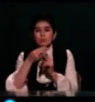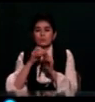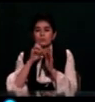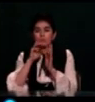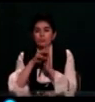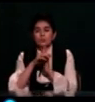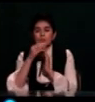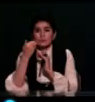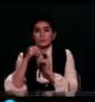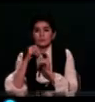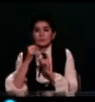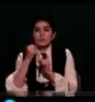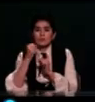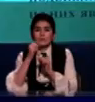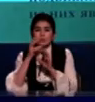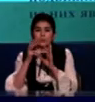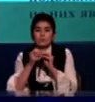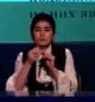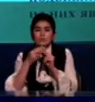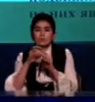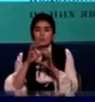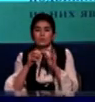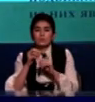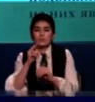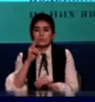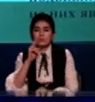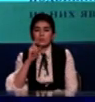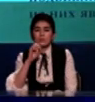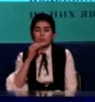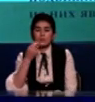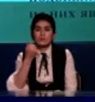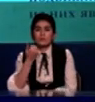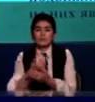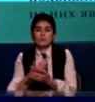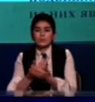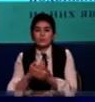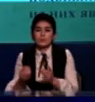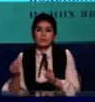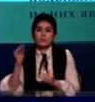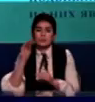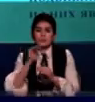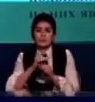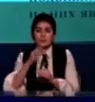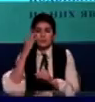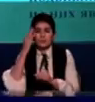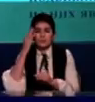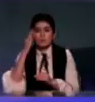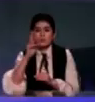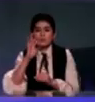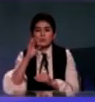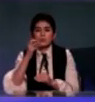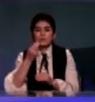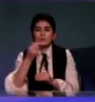подвижный образ жизни, и большинство из них являются хищниками. Здесь на примере появляется уже головной мозг, мы говорим,